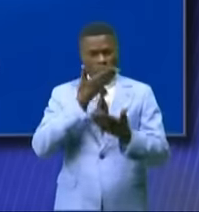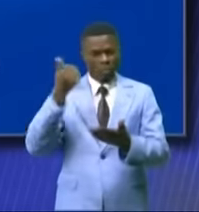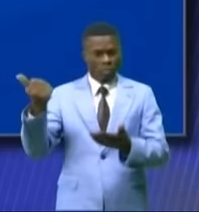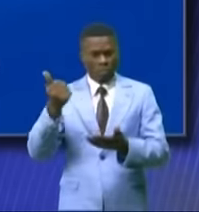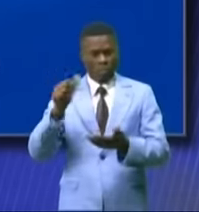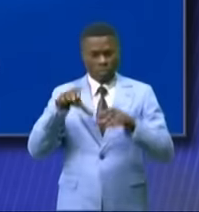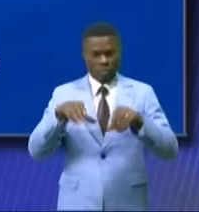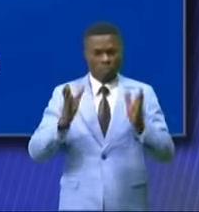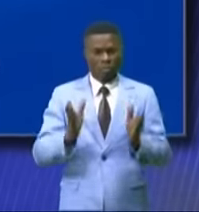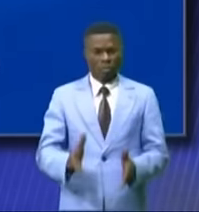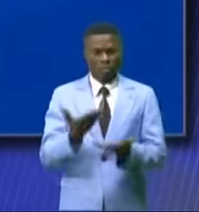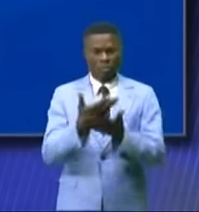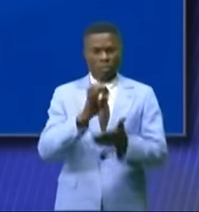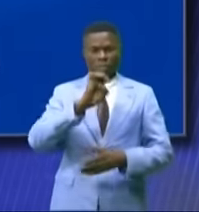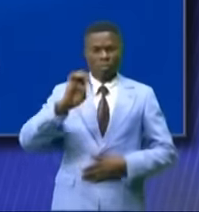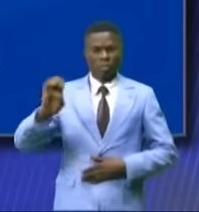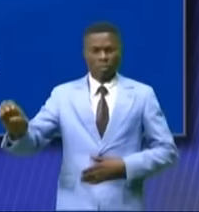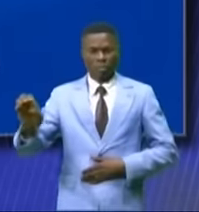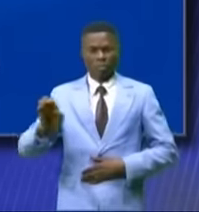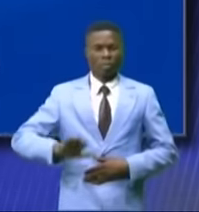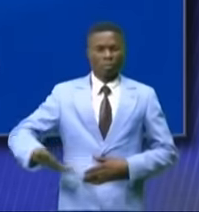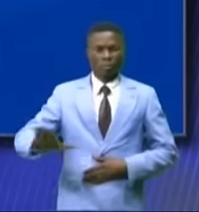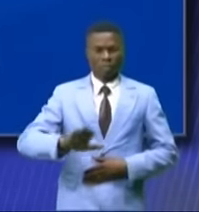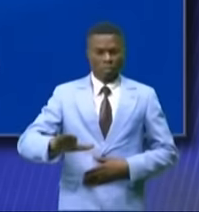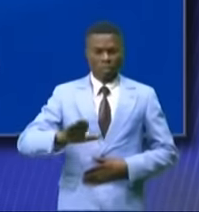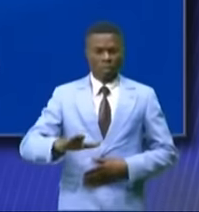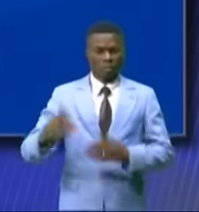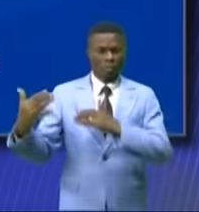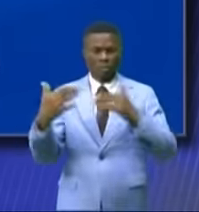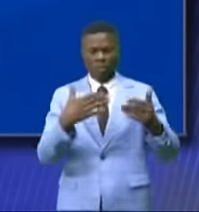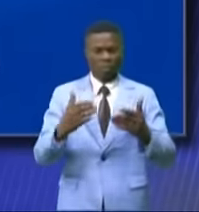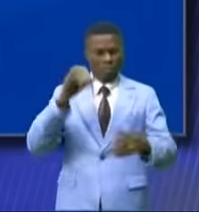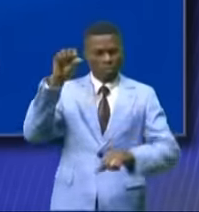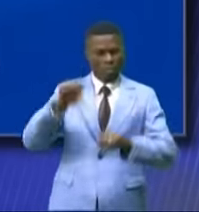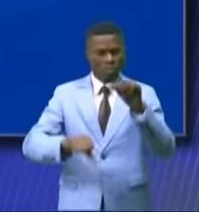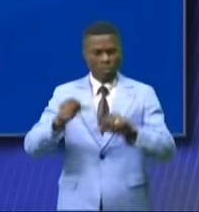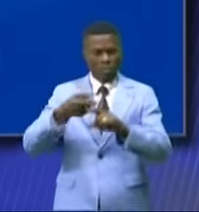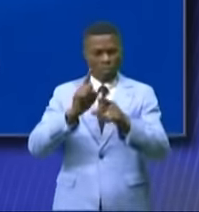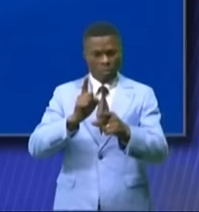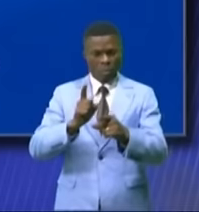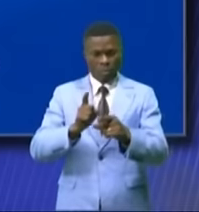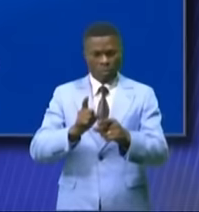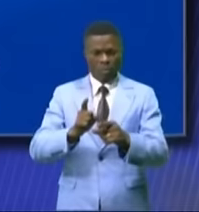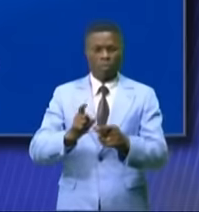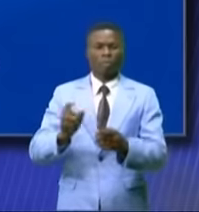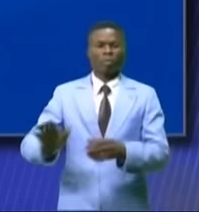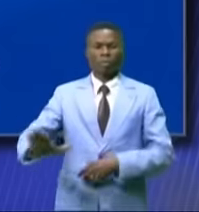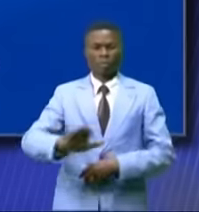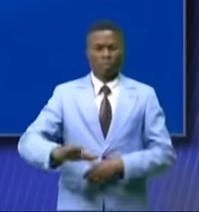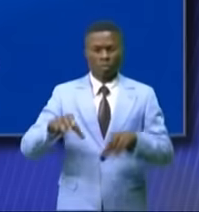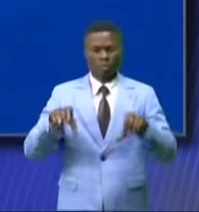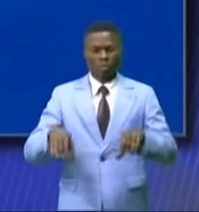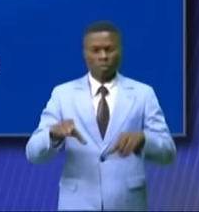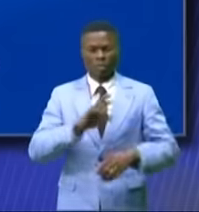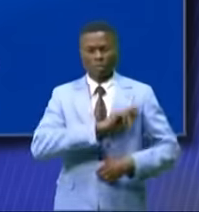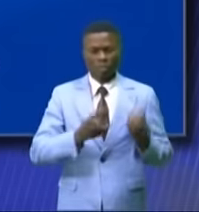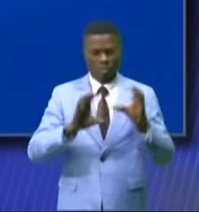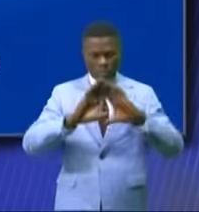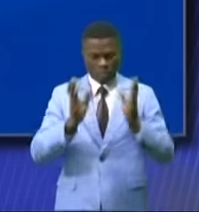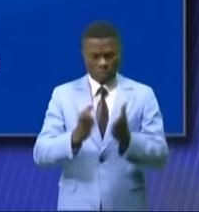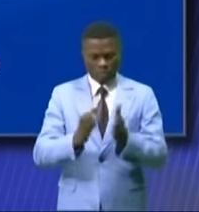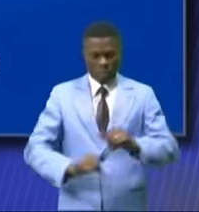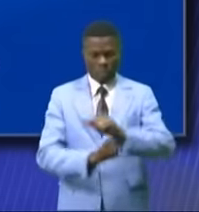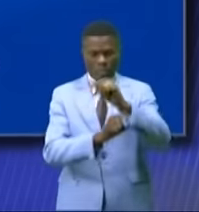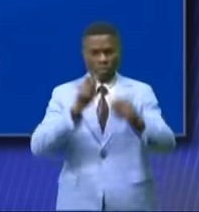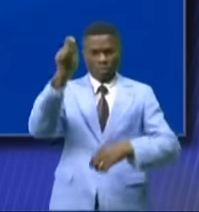des Congolais de l'Est du pays en proie à une guerre injuste d'agression du territoire de la République démocratique du Congo, tous derrière